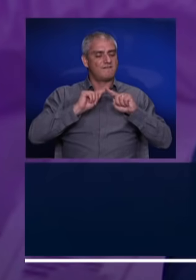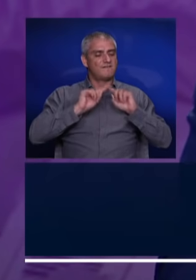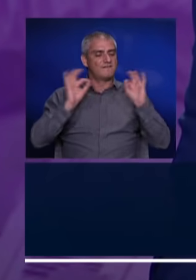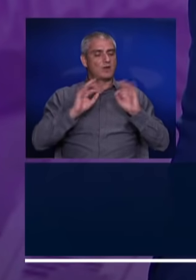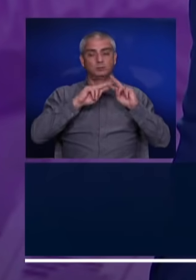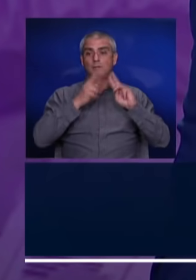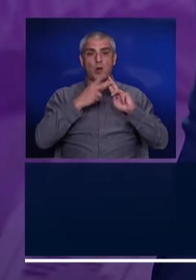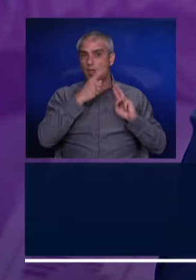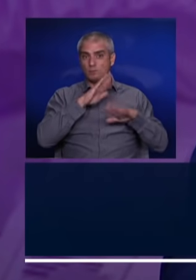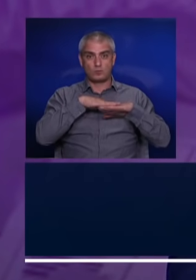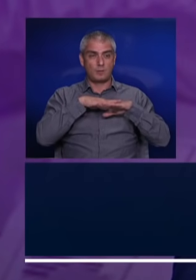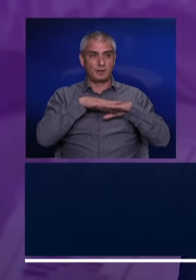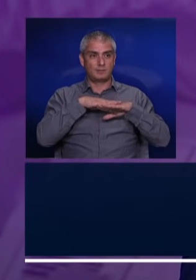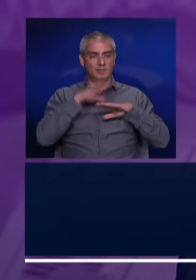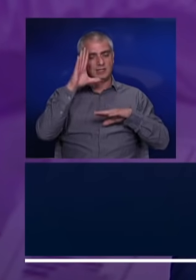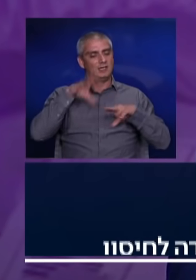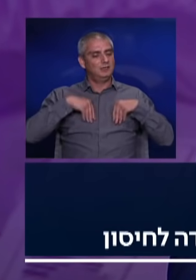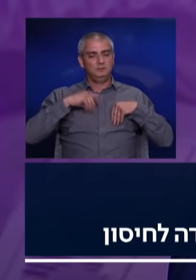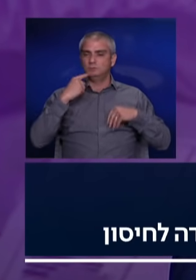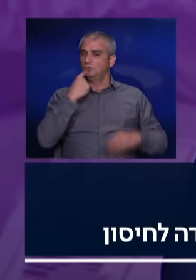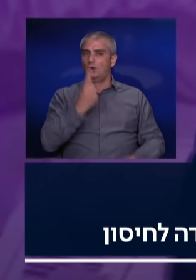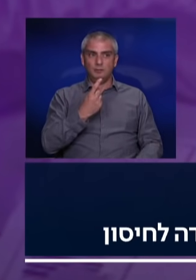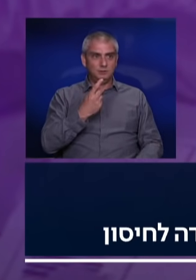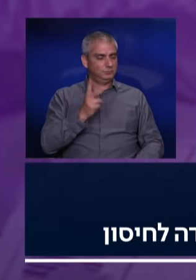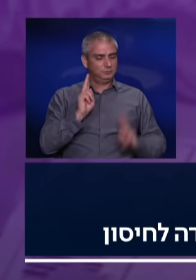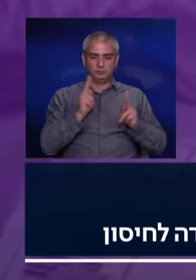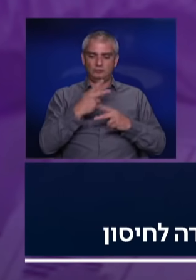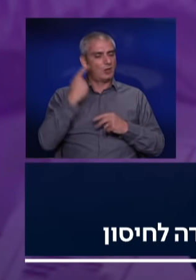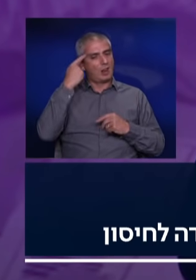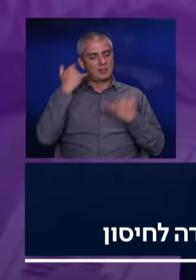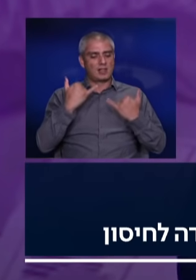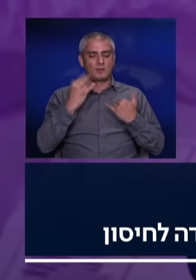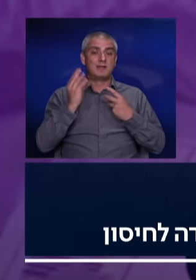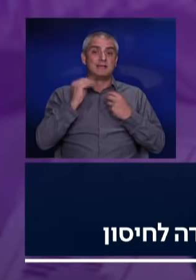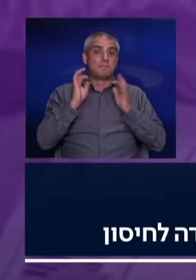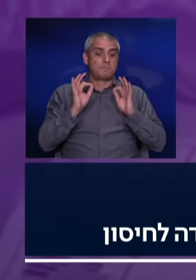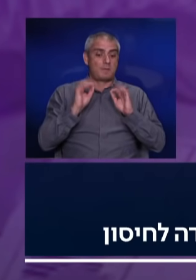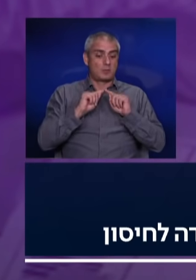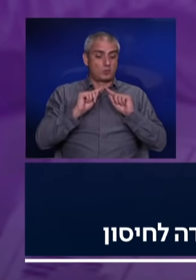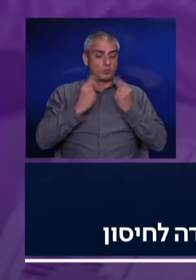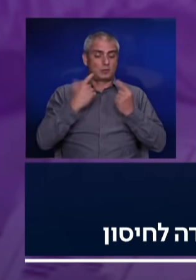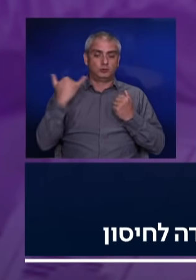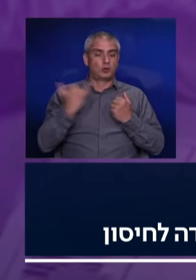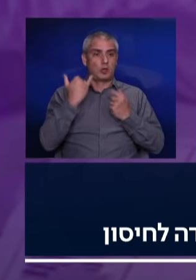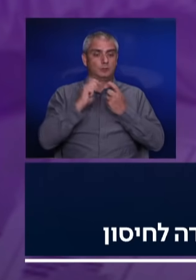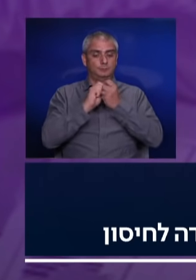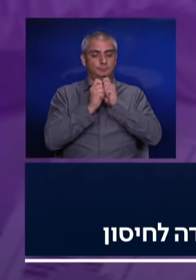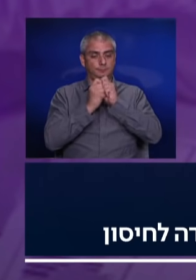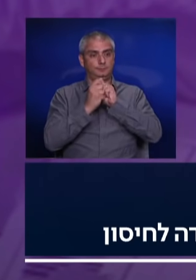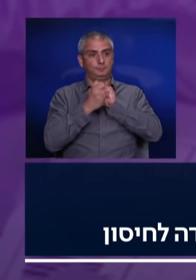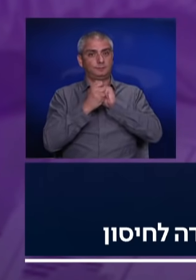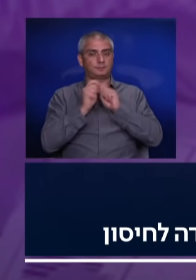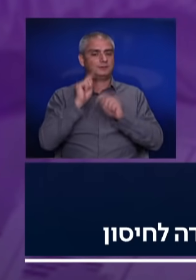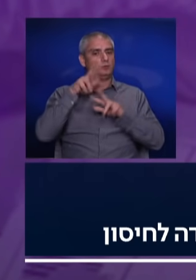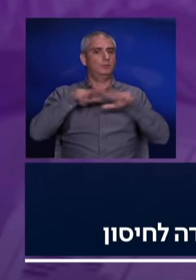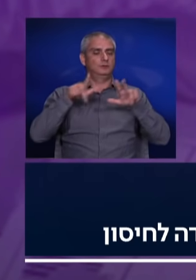המומחים, הקונצנזוס בגדול אומר שלא ניתן להאריך היום, האם באמת המוטציות שכל הזמן משתכפלות יגיעו למצב